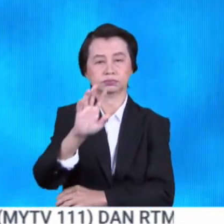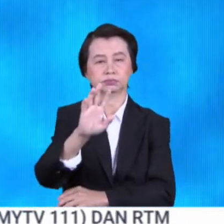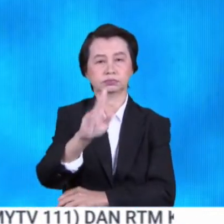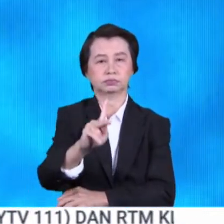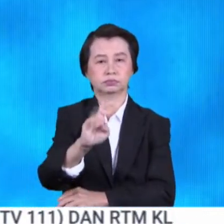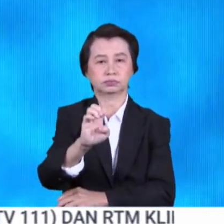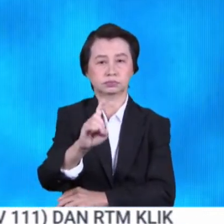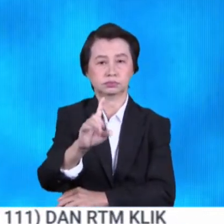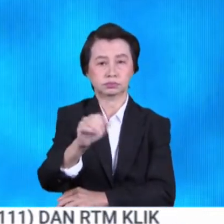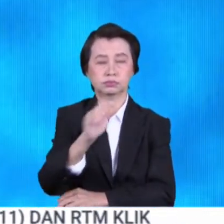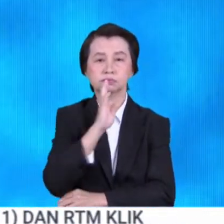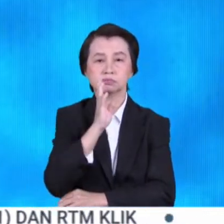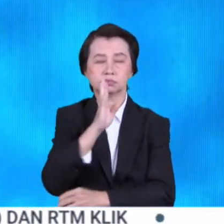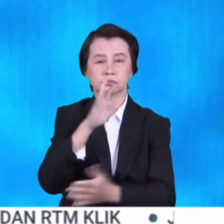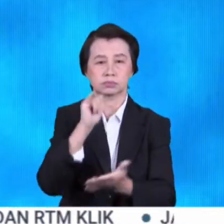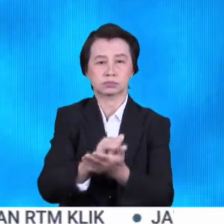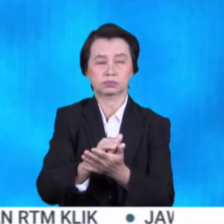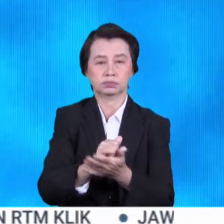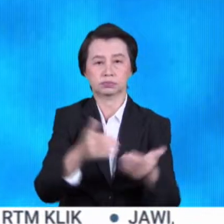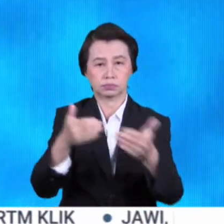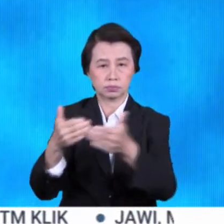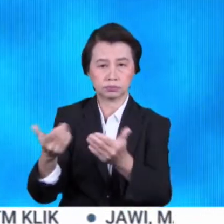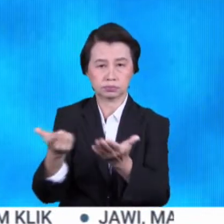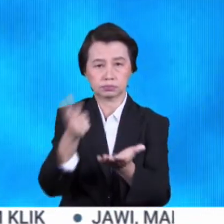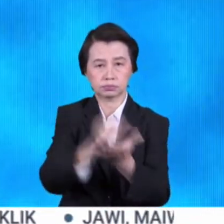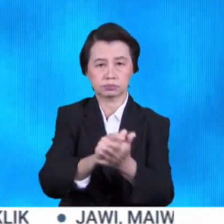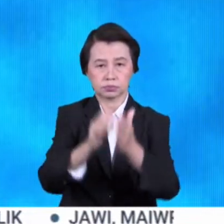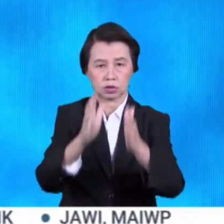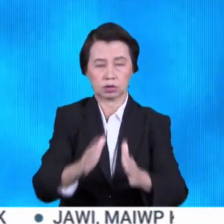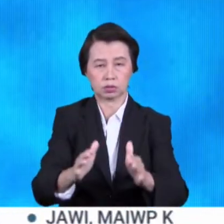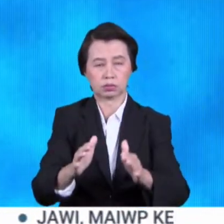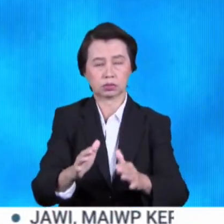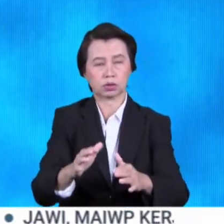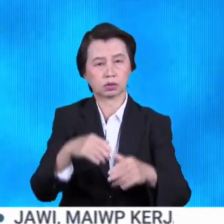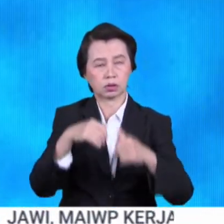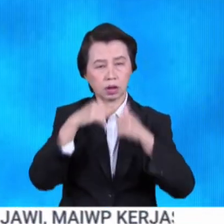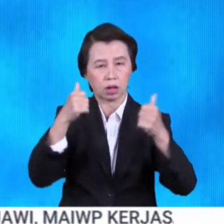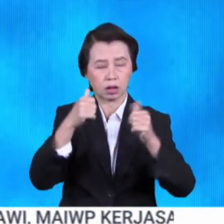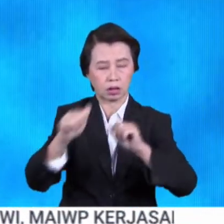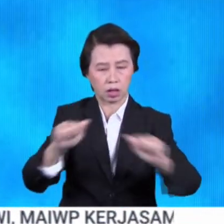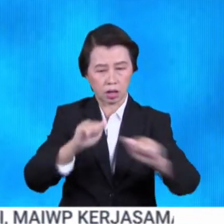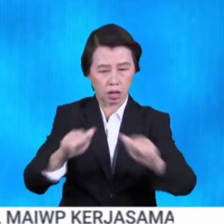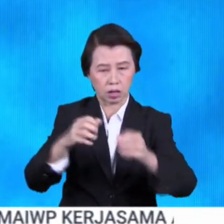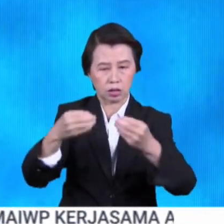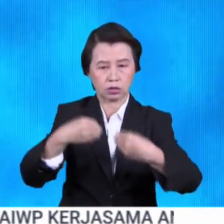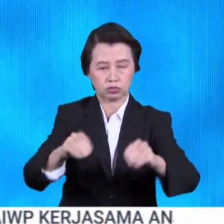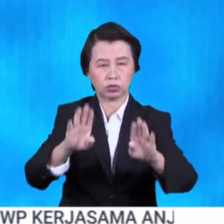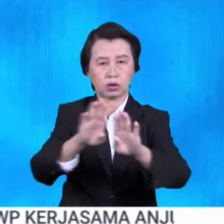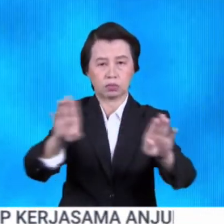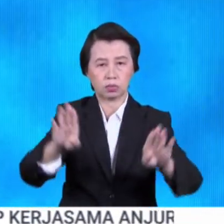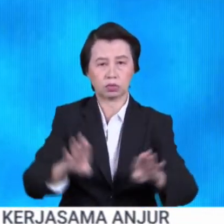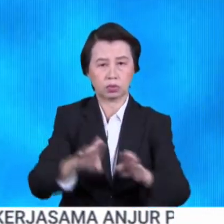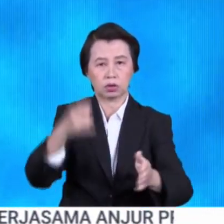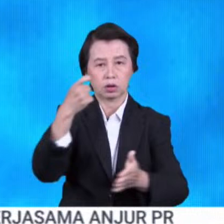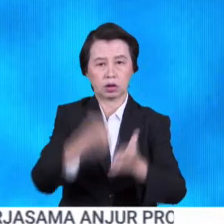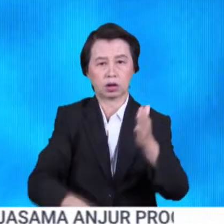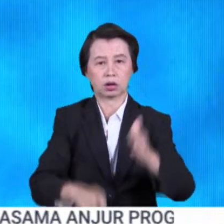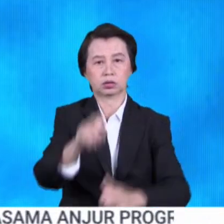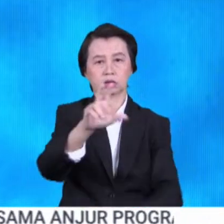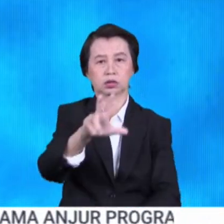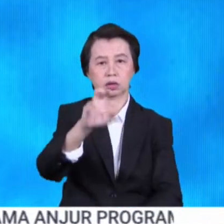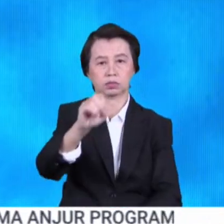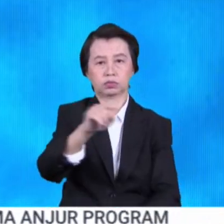Kedah menegaskan perkara itu susulan laporan orang awam berkenaan aktiviti penjualan borang pada harga